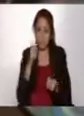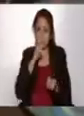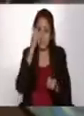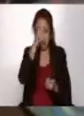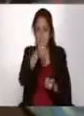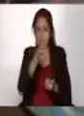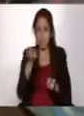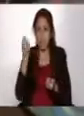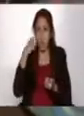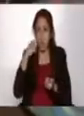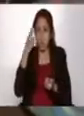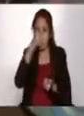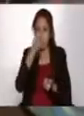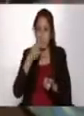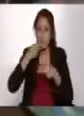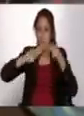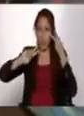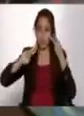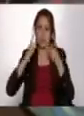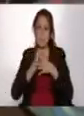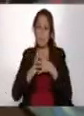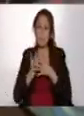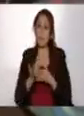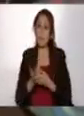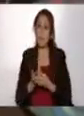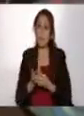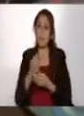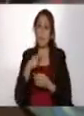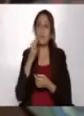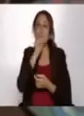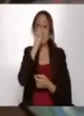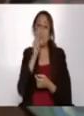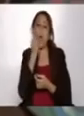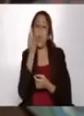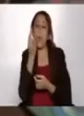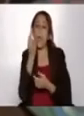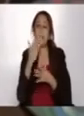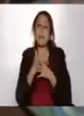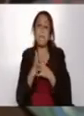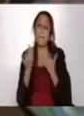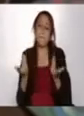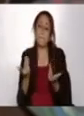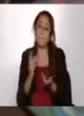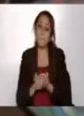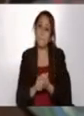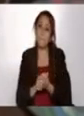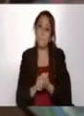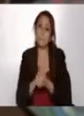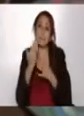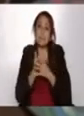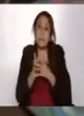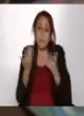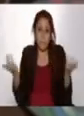حد عنده الجبروت ده؟ ليه؟ عشان انا عايز اسال سؤال واحد بس، ليه؟ مانيش لاقي اي